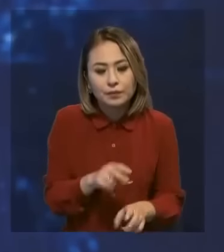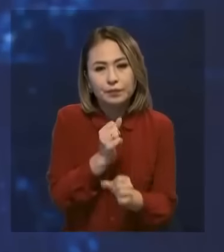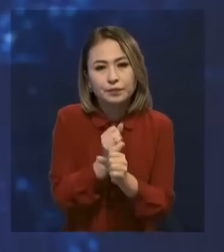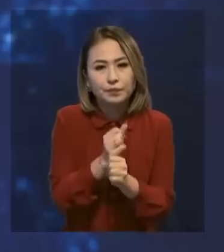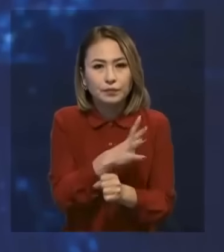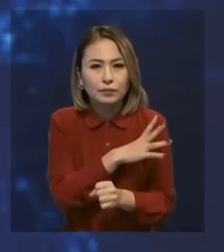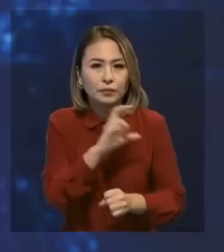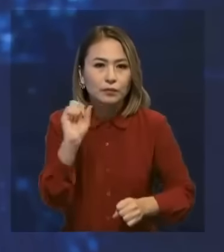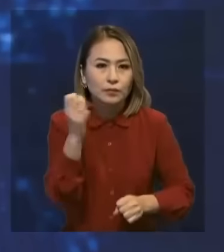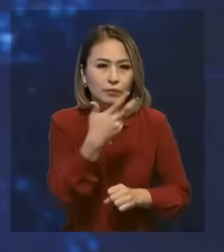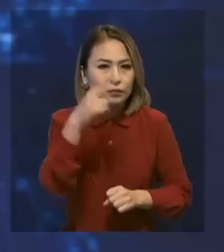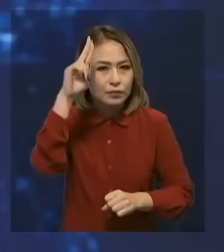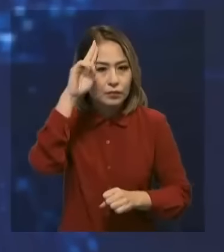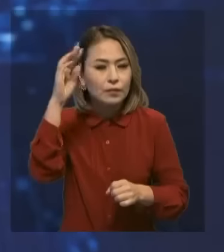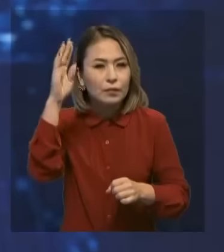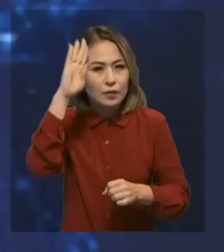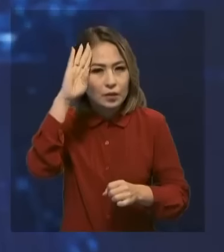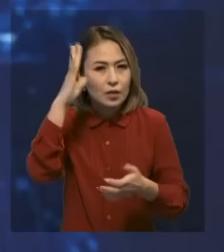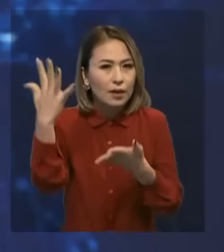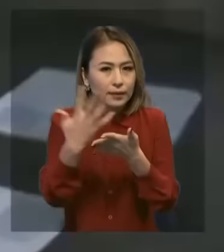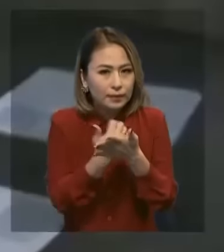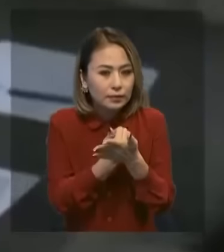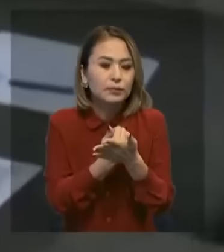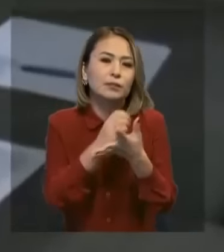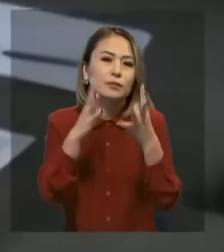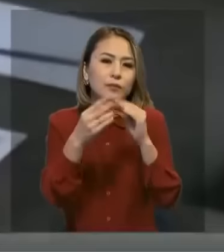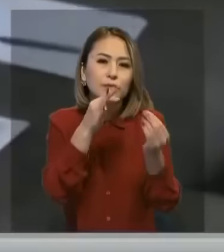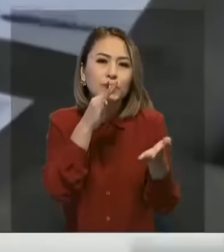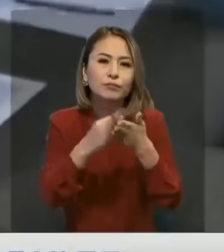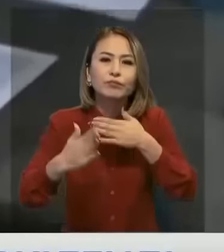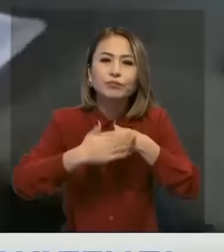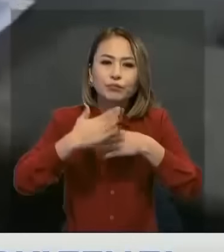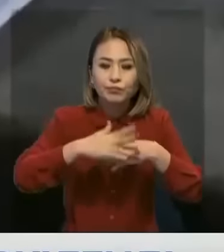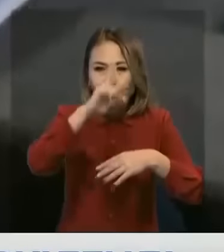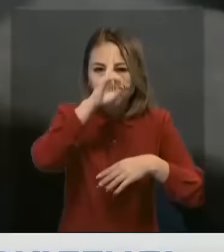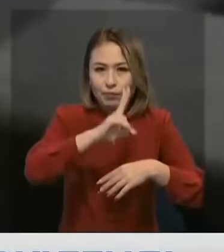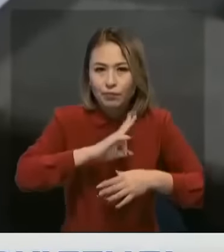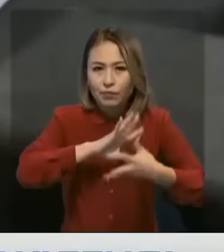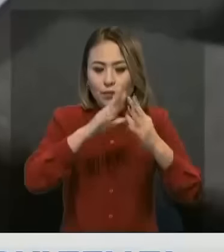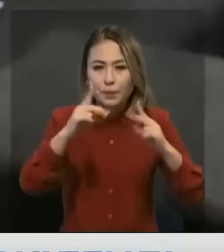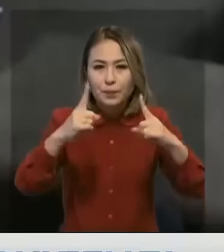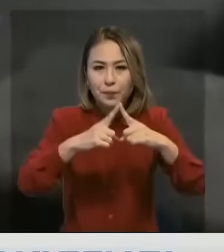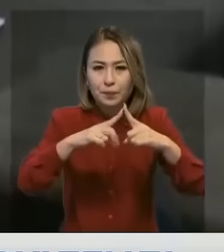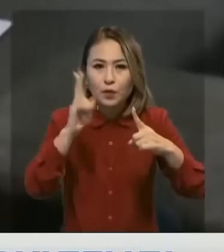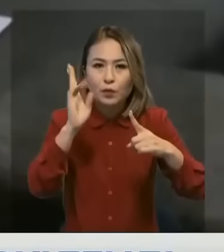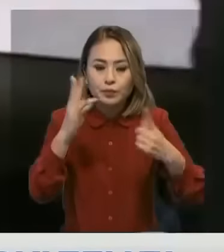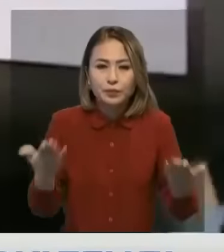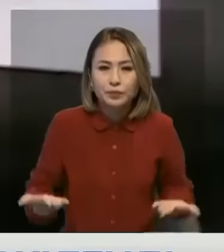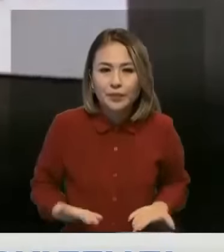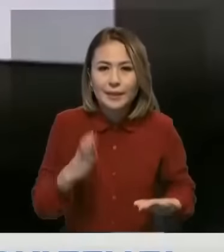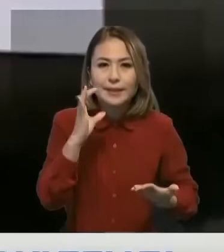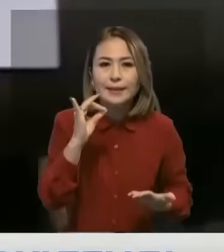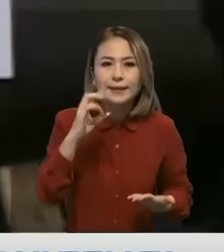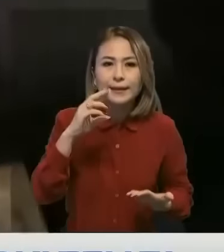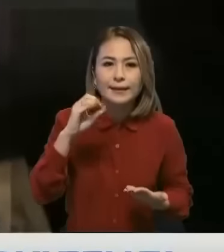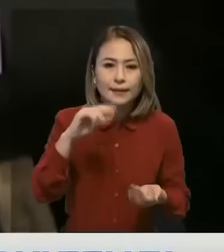арнайы операция барысында 3 жігітті анықтап қылмыстық жауапкершілікке тартты. Олар 2 ай бойы жалдамалы пәтерде тұрып